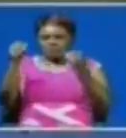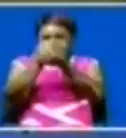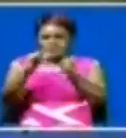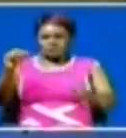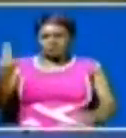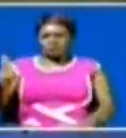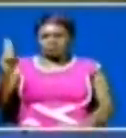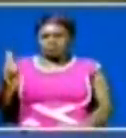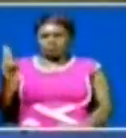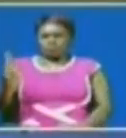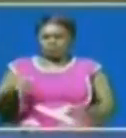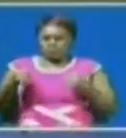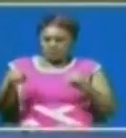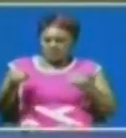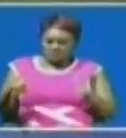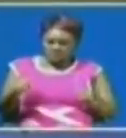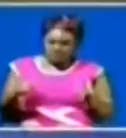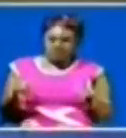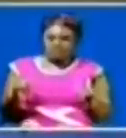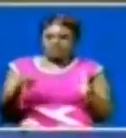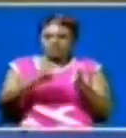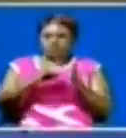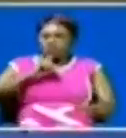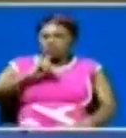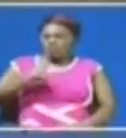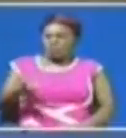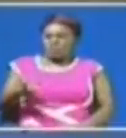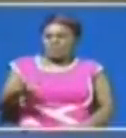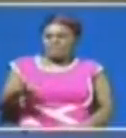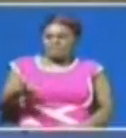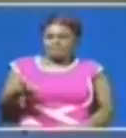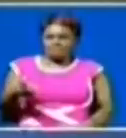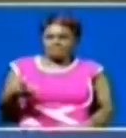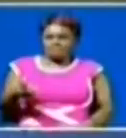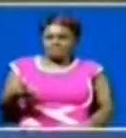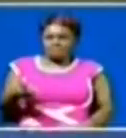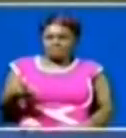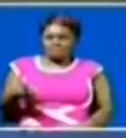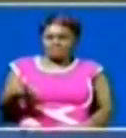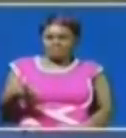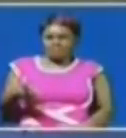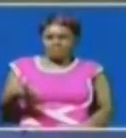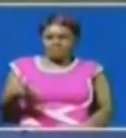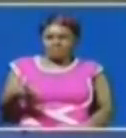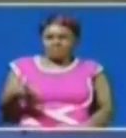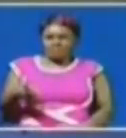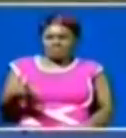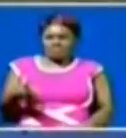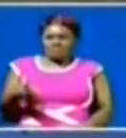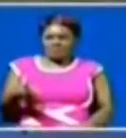amejitokeza sana akisaidiwa ama amri yake ikitekelezwa na yule ambaye